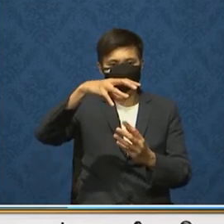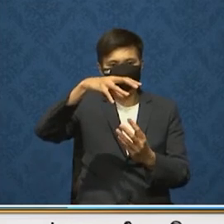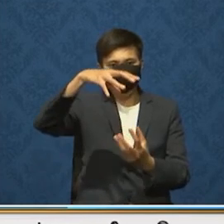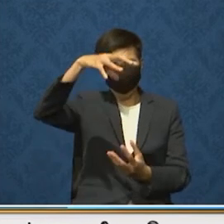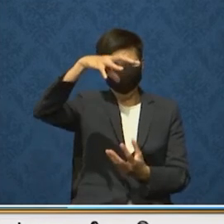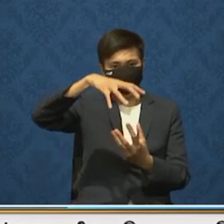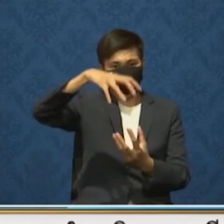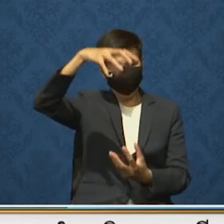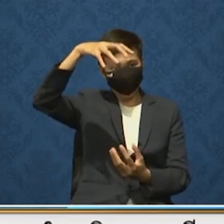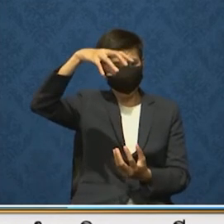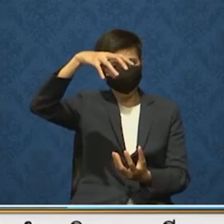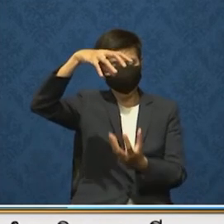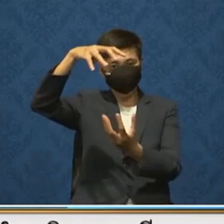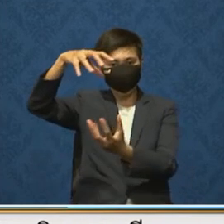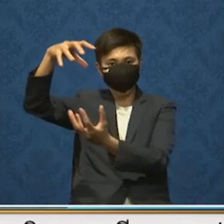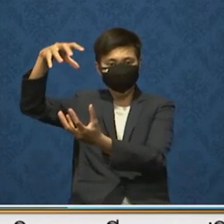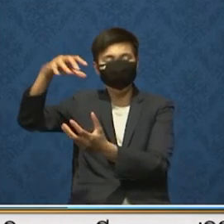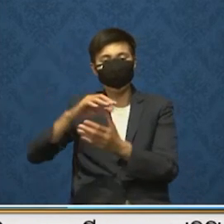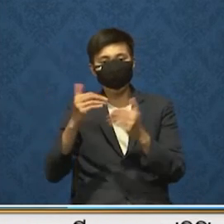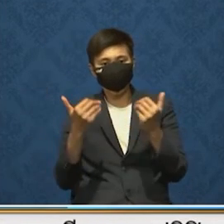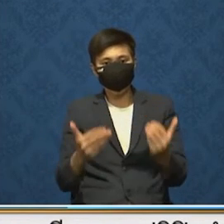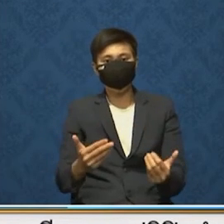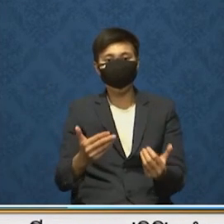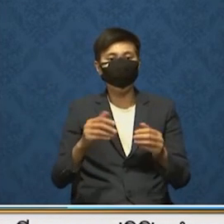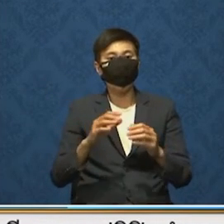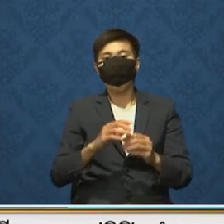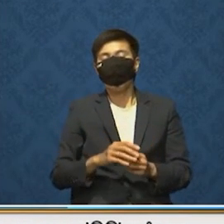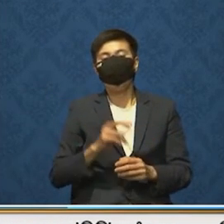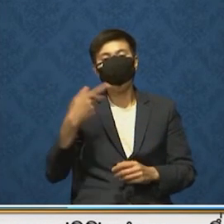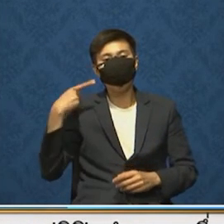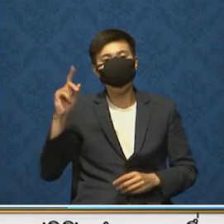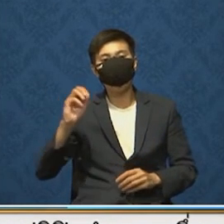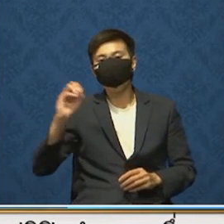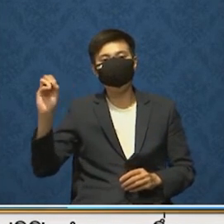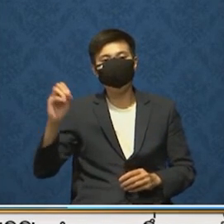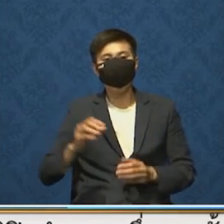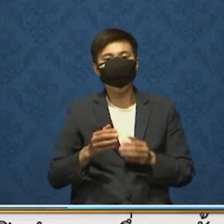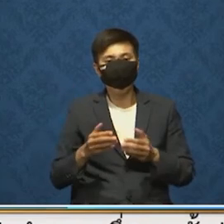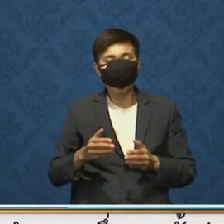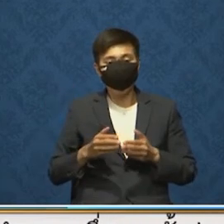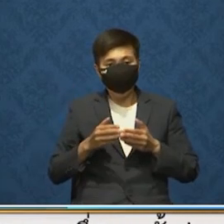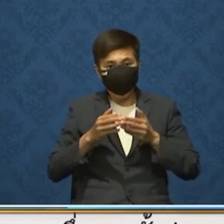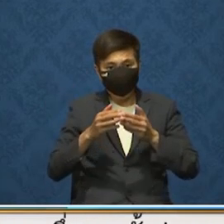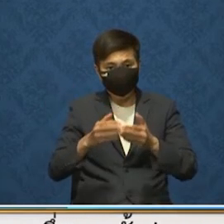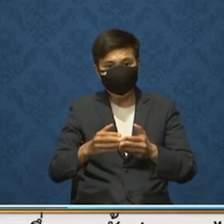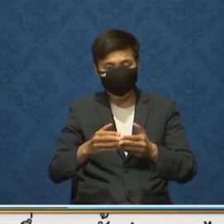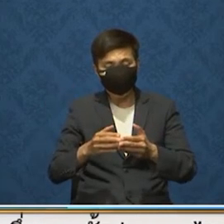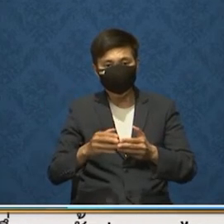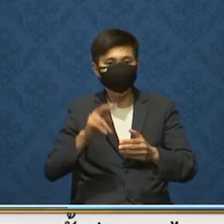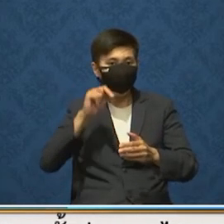ตอนนี้จำหนายไปหมดแล้วไม่ไดใช้ประโยชนเลยเรืดำน้ำก็ไมมีเครองเพ